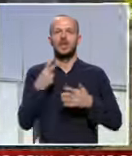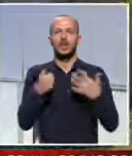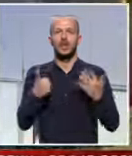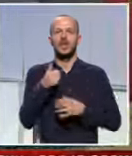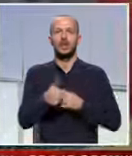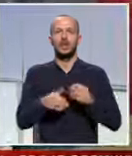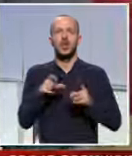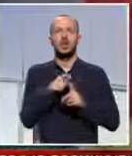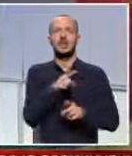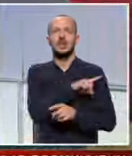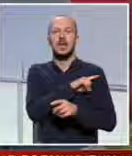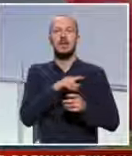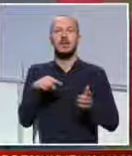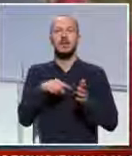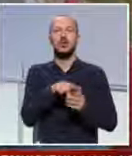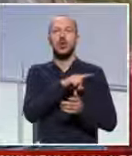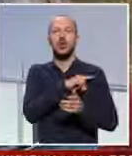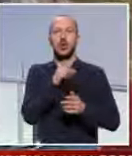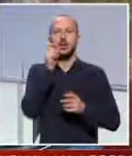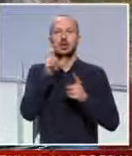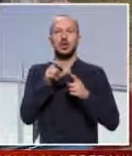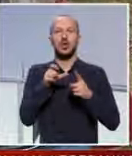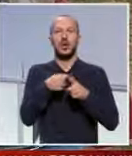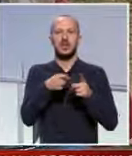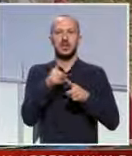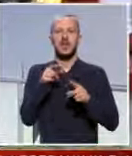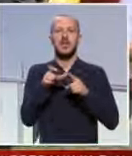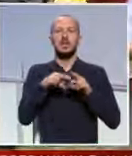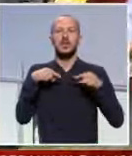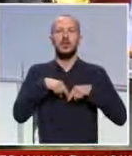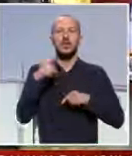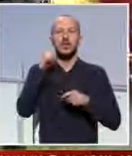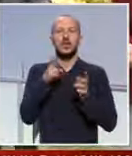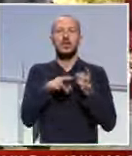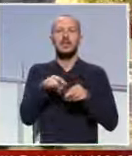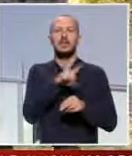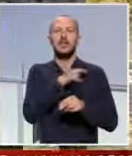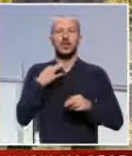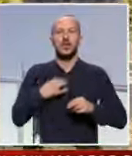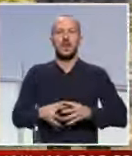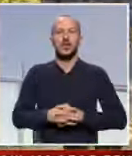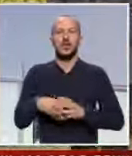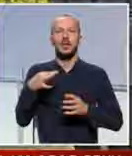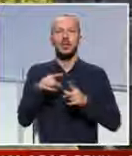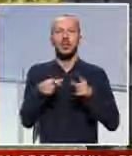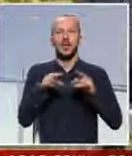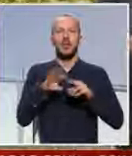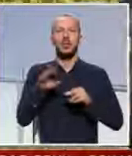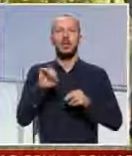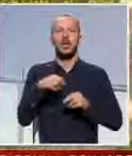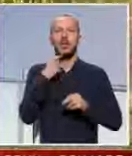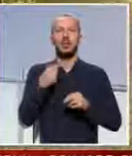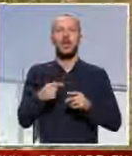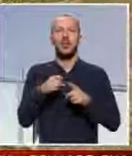26 godina od stradanja na mjestu pogibije otac Saše Kolevskog s tugom se prisjeća na stradalog sina. Jedina utjeha je to da, kaže